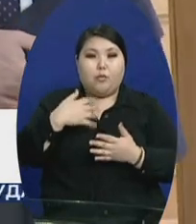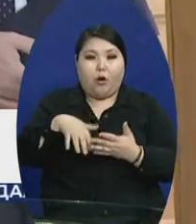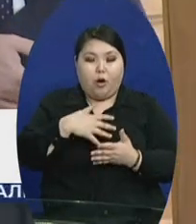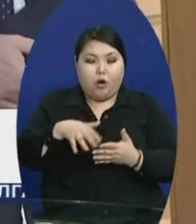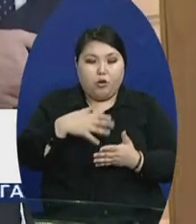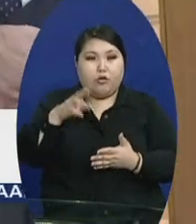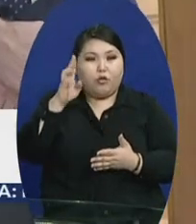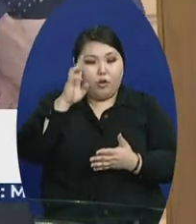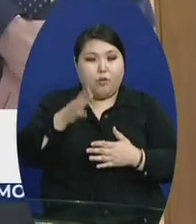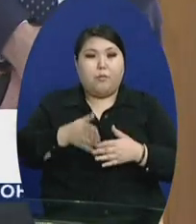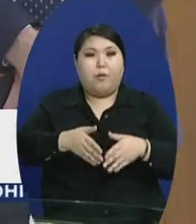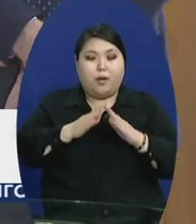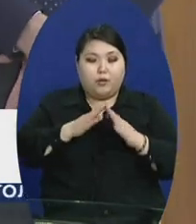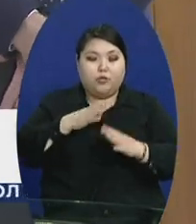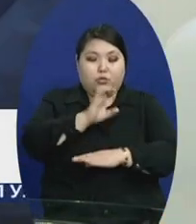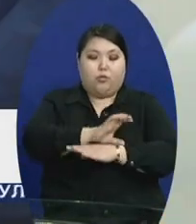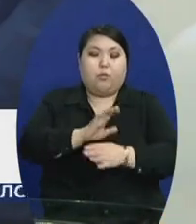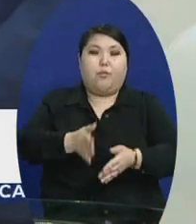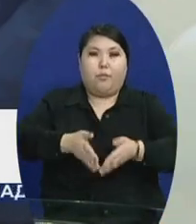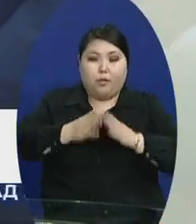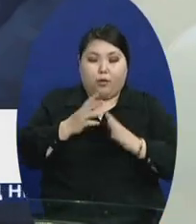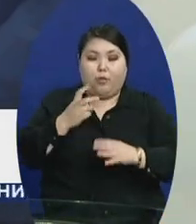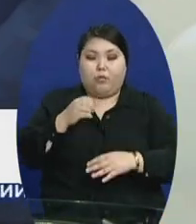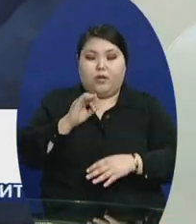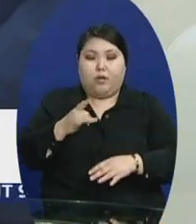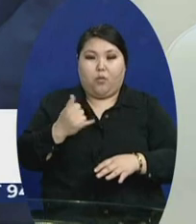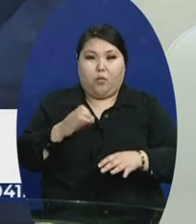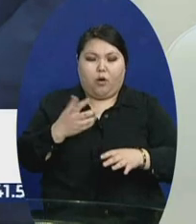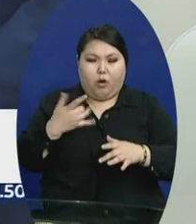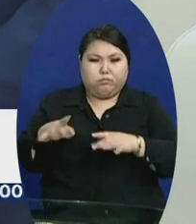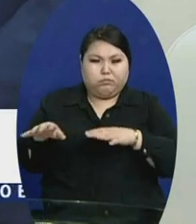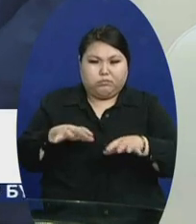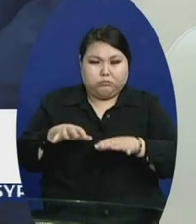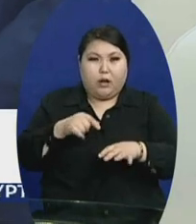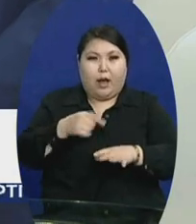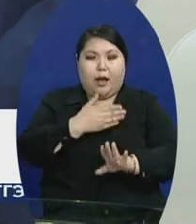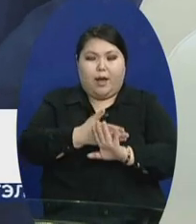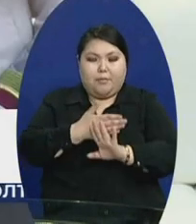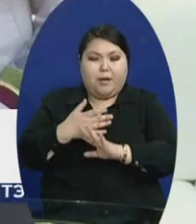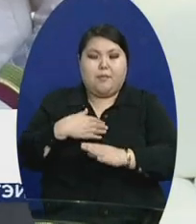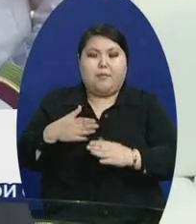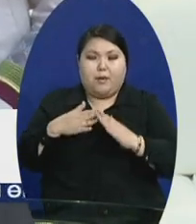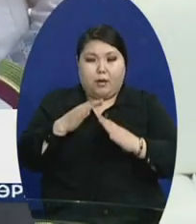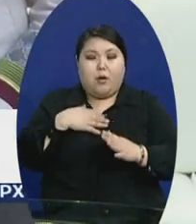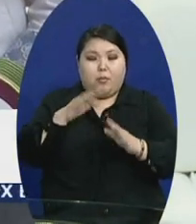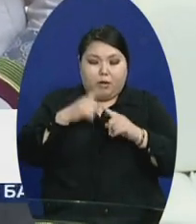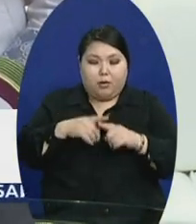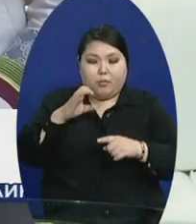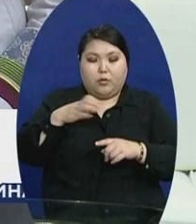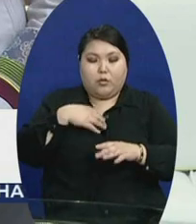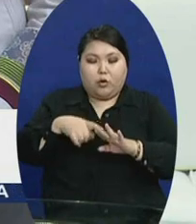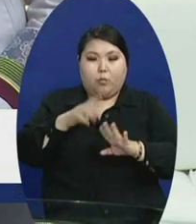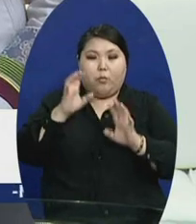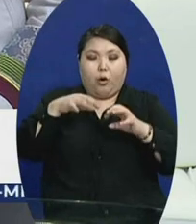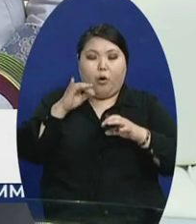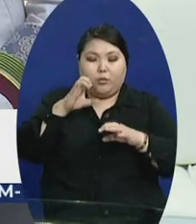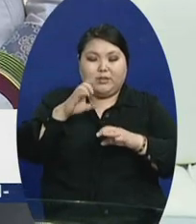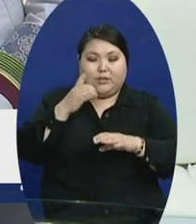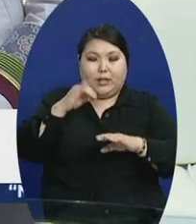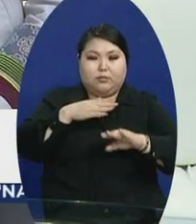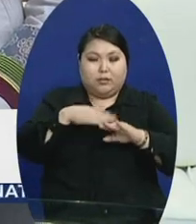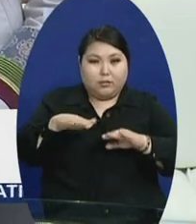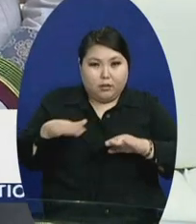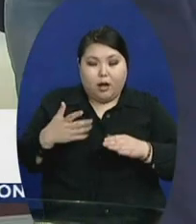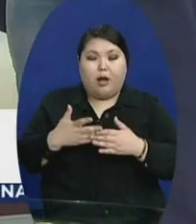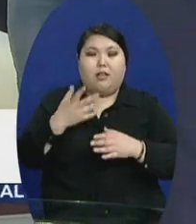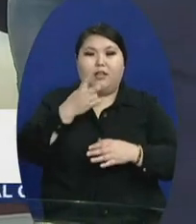эрчим хүчний хэмэлтийг сайжруулж, үерээ хангалах байгууламж барина. Үүнээс гадна аймаг сумдын борооны ус зайлуулах байгууламжийг сайжруулж, нийтийн